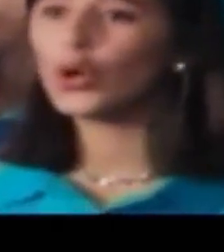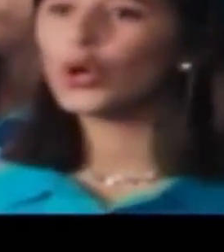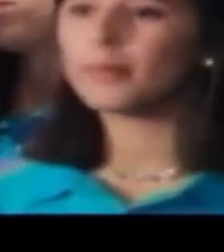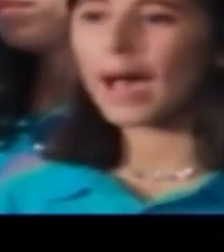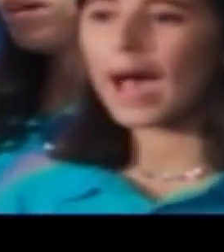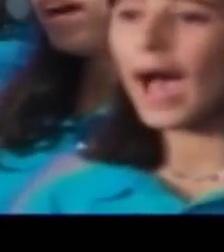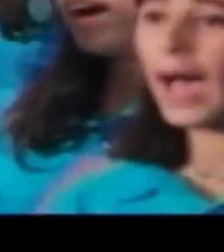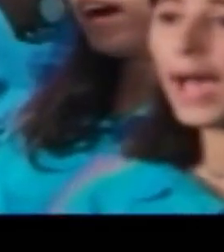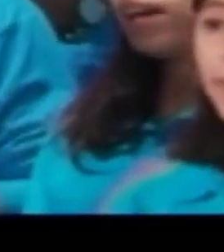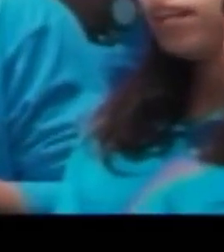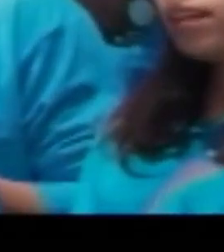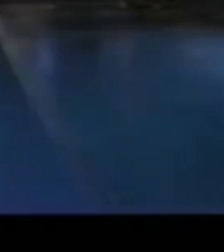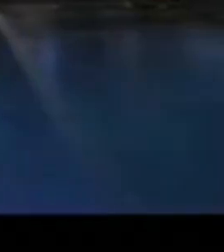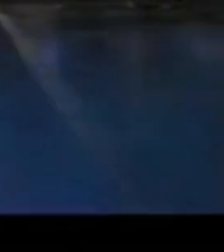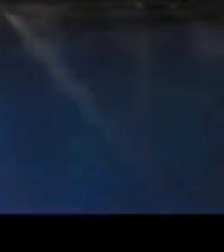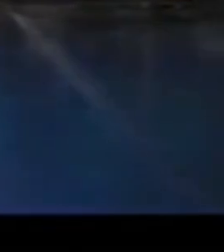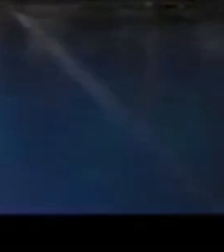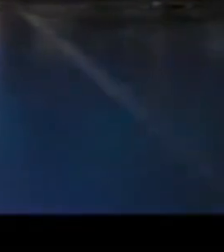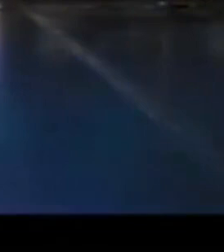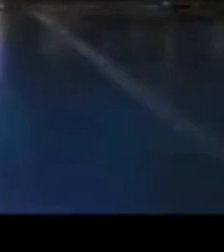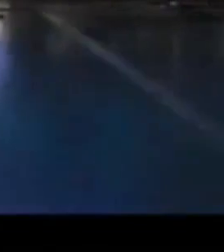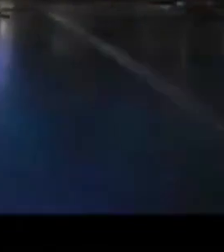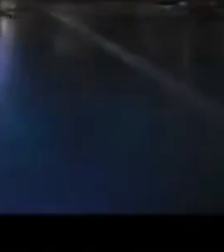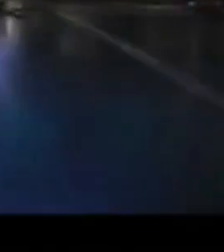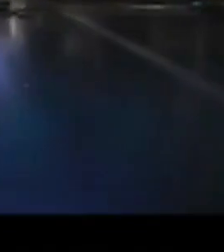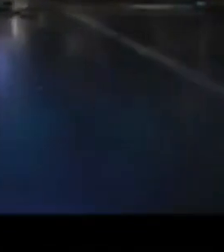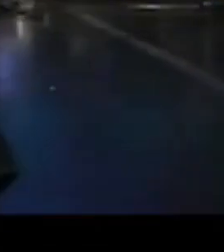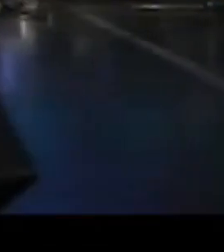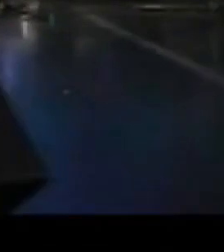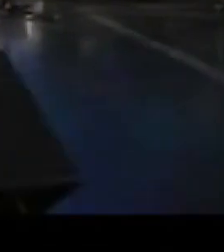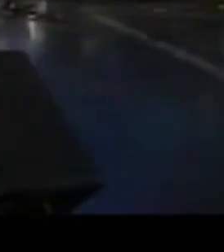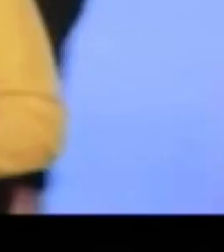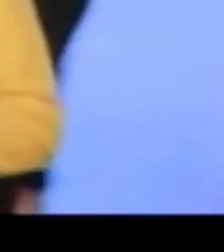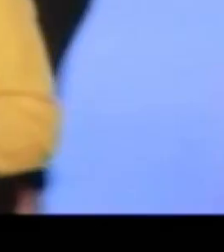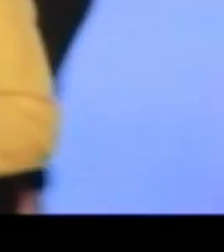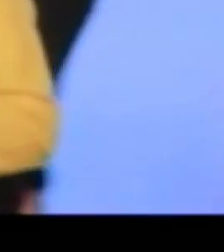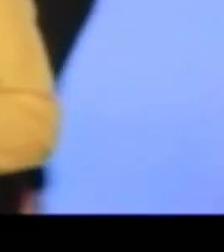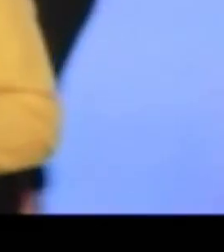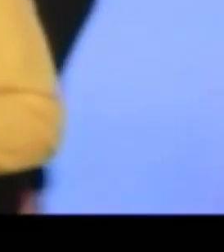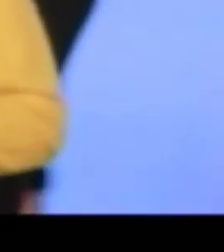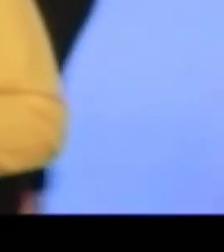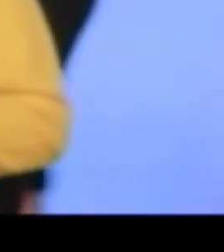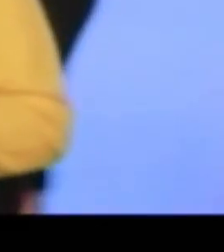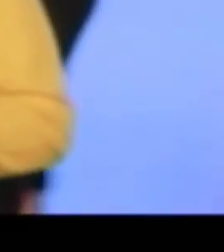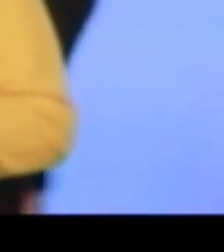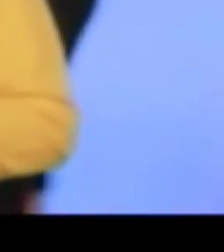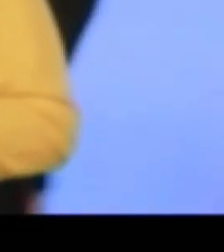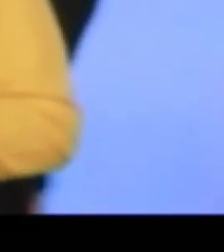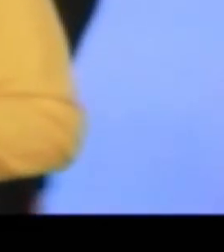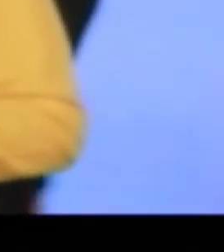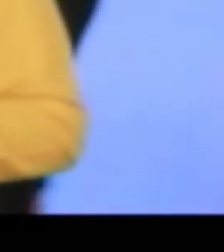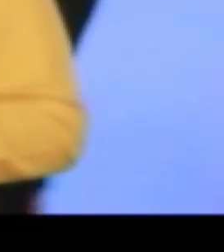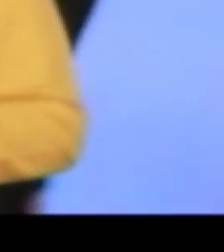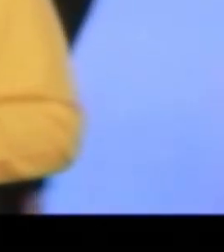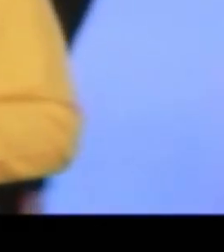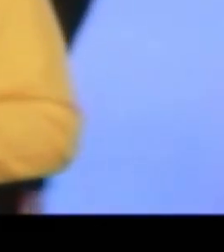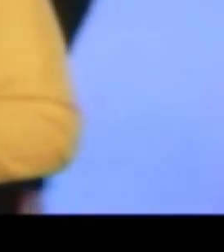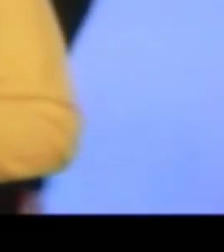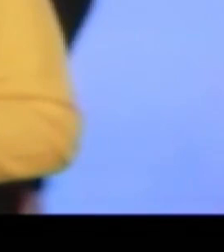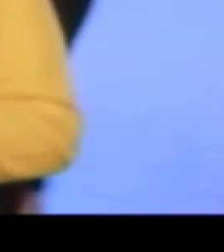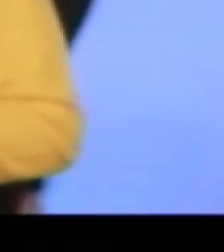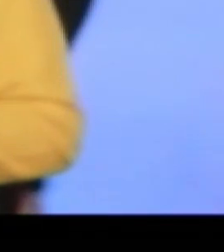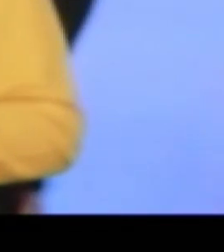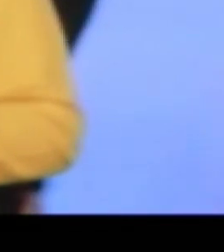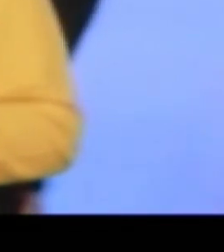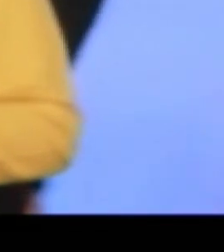فلتكون معنا امين لان هذا